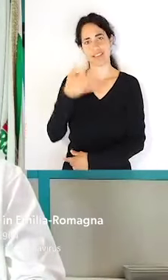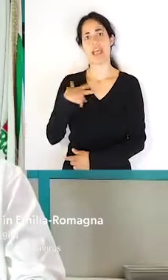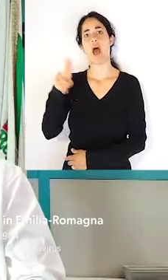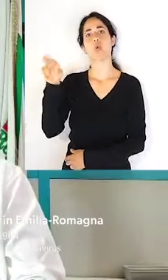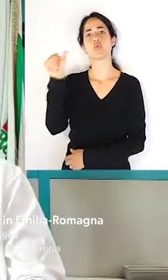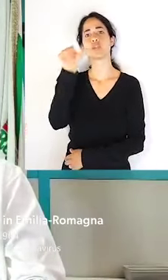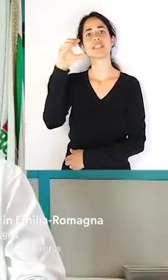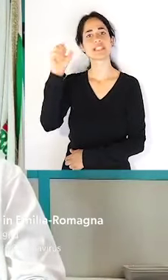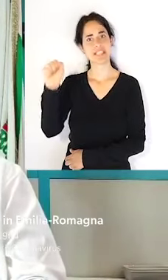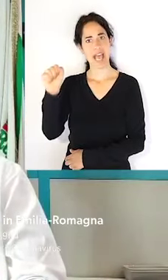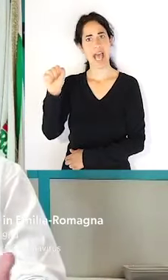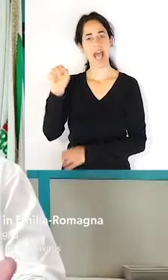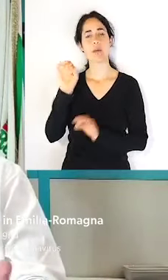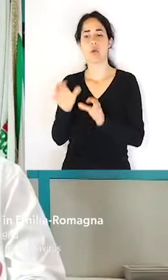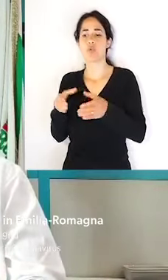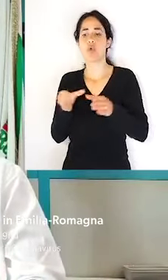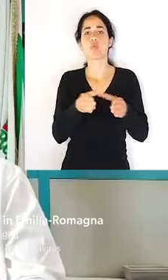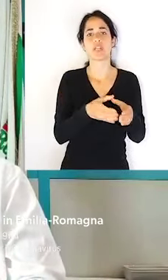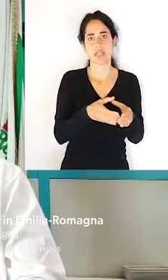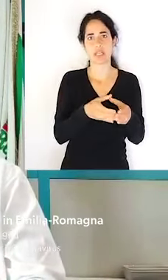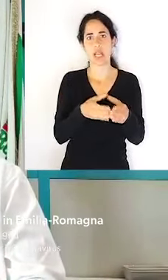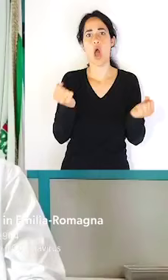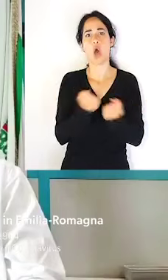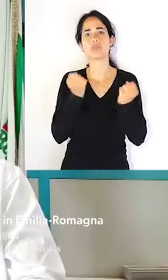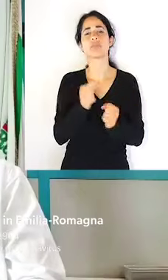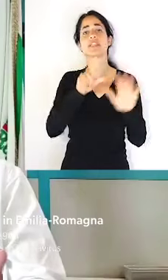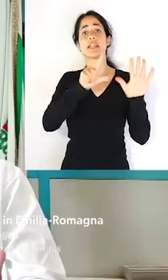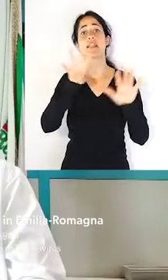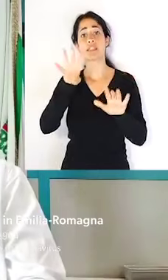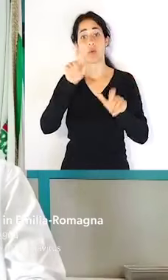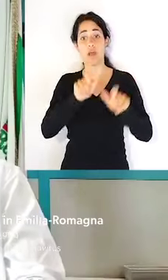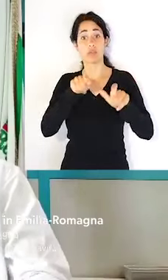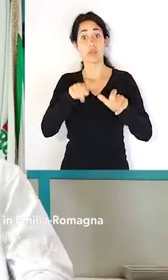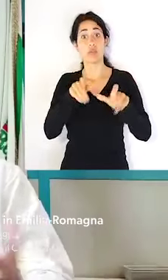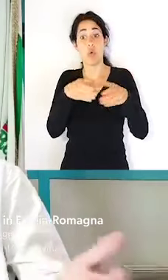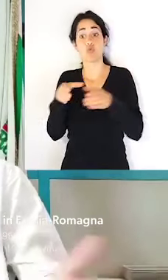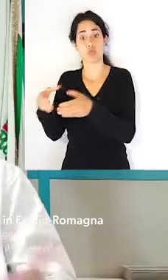USCA, queste unità operative sono 74 quelle attualmente